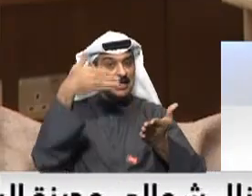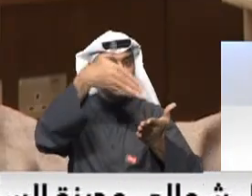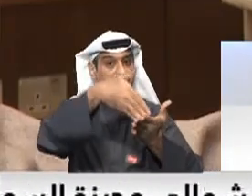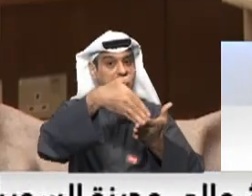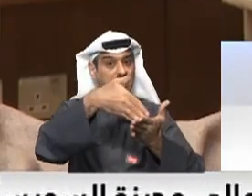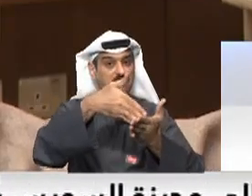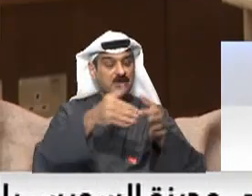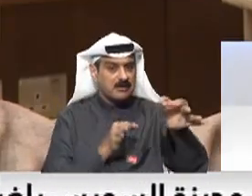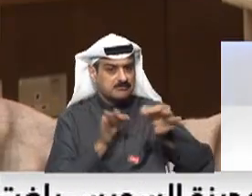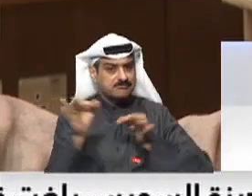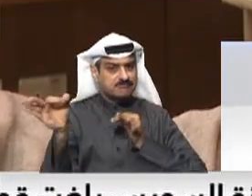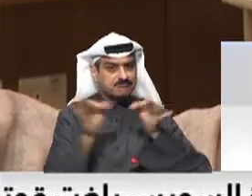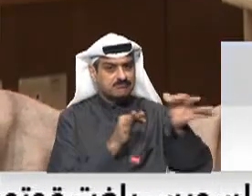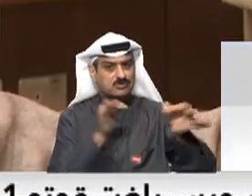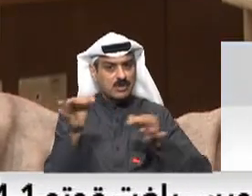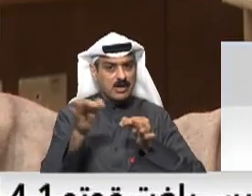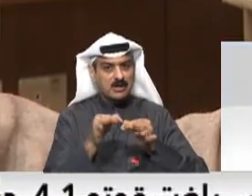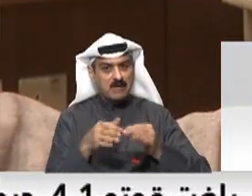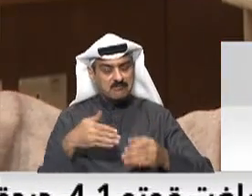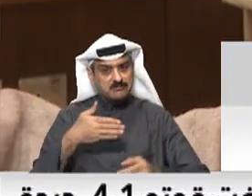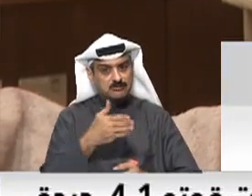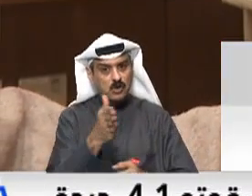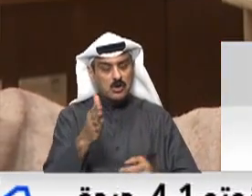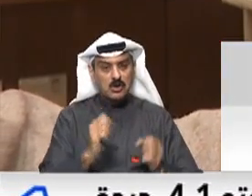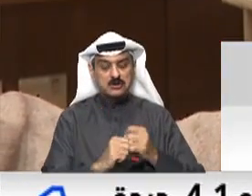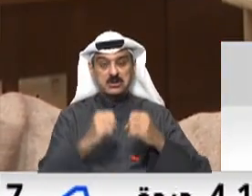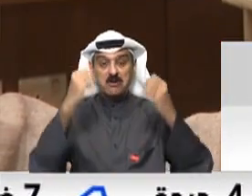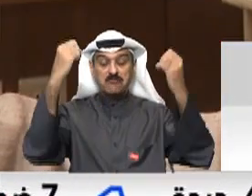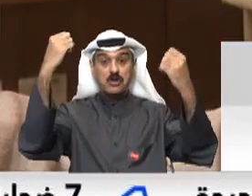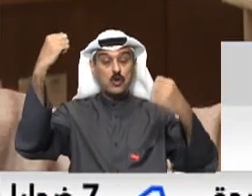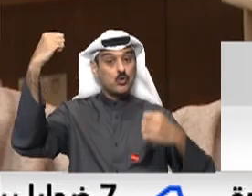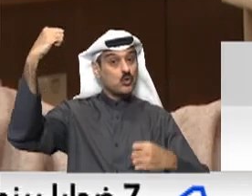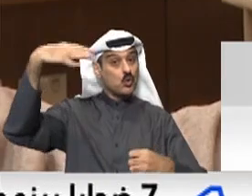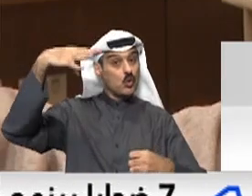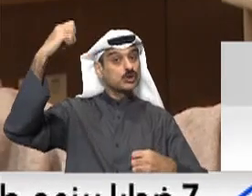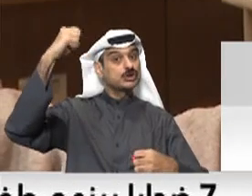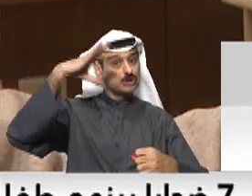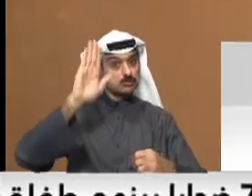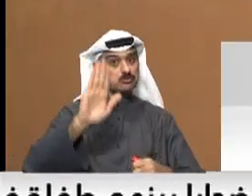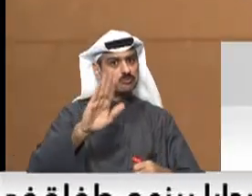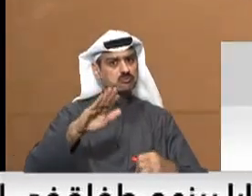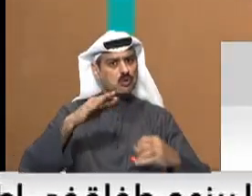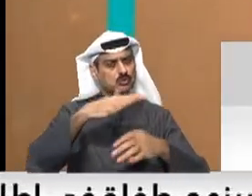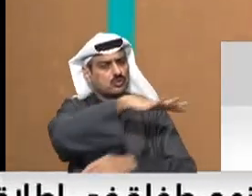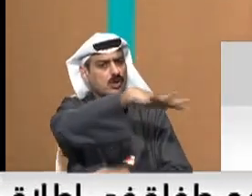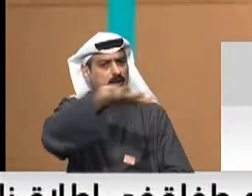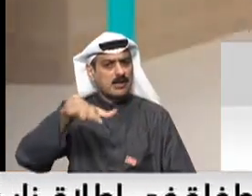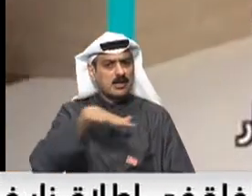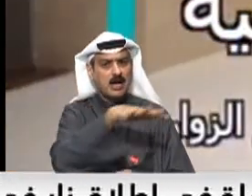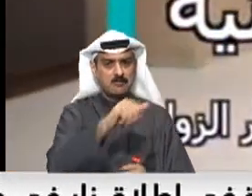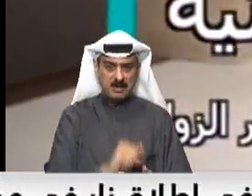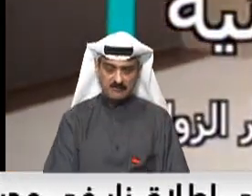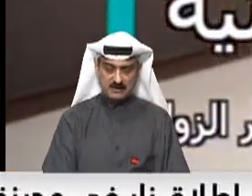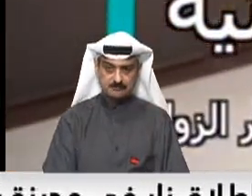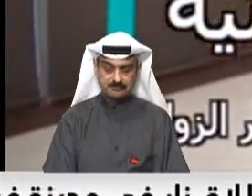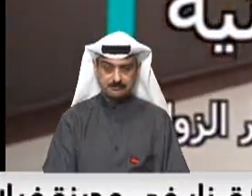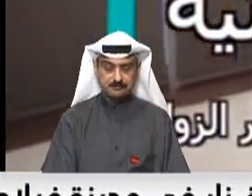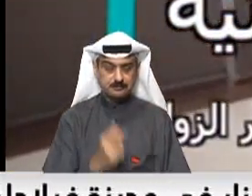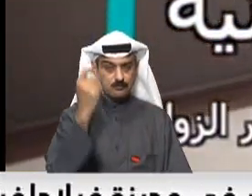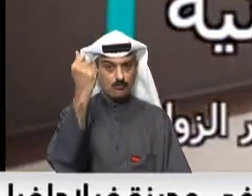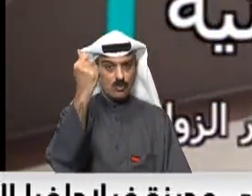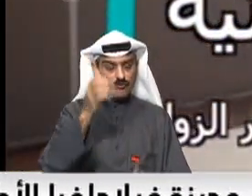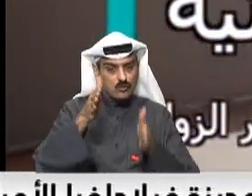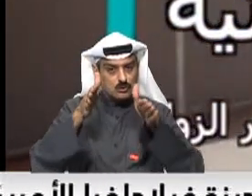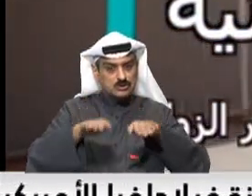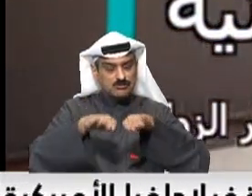وهي عبارة عن مناور توصل الضوء إلى جميع المكاتب في خلال المبنى. ويبلغ عقد تأثيث المبنى بالإضافة إلى